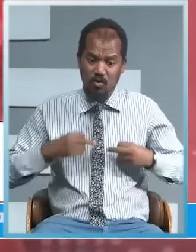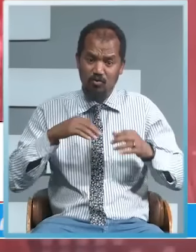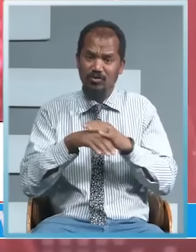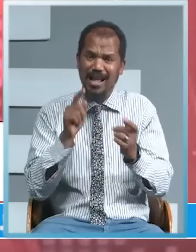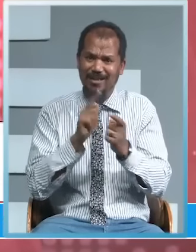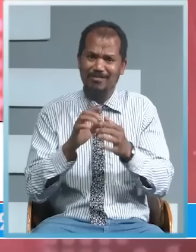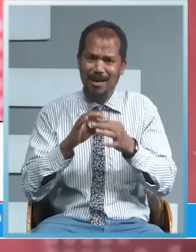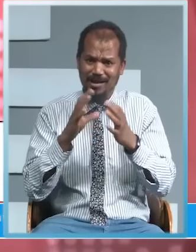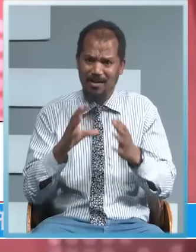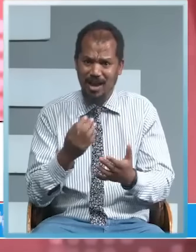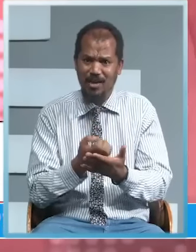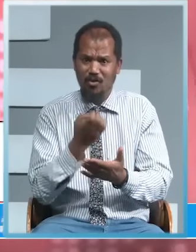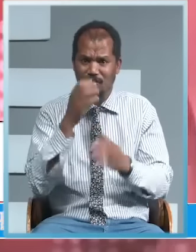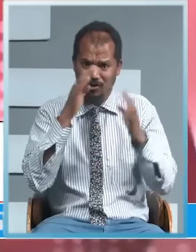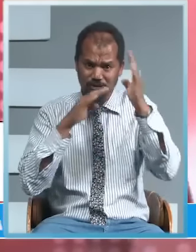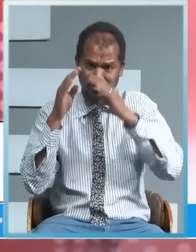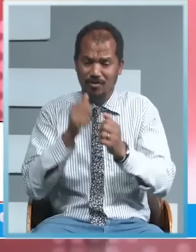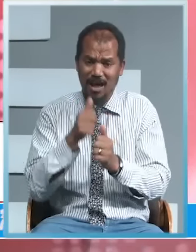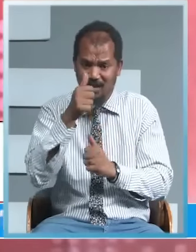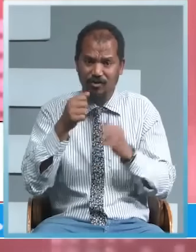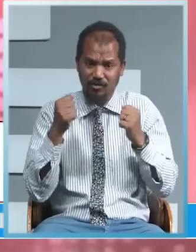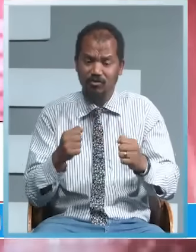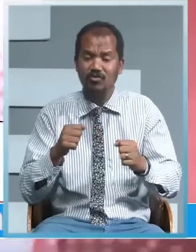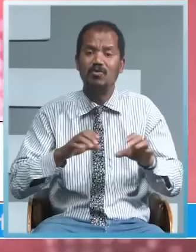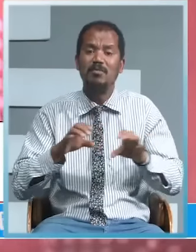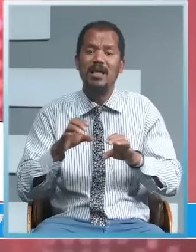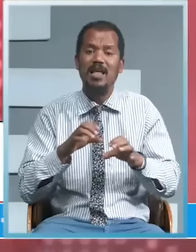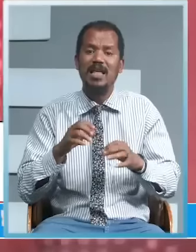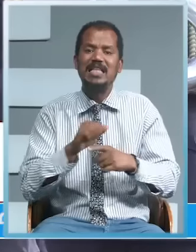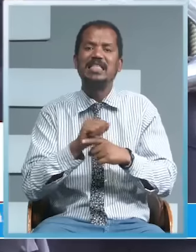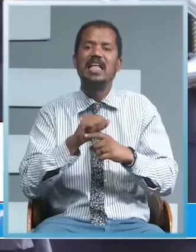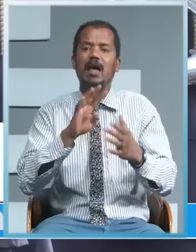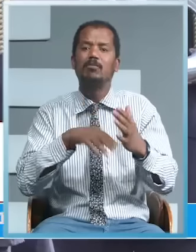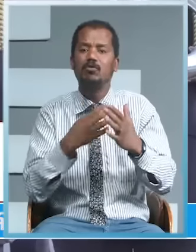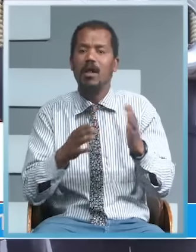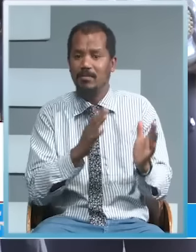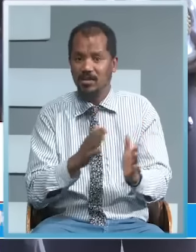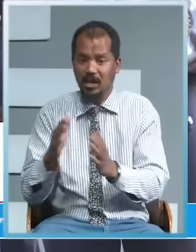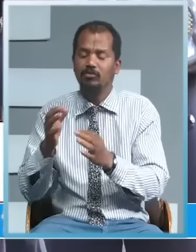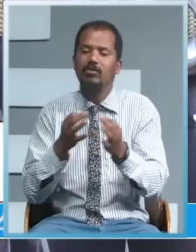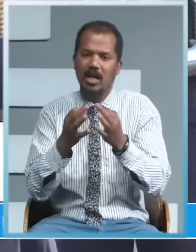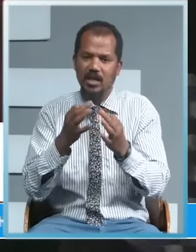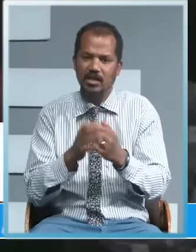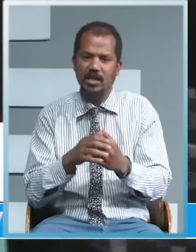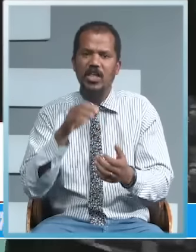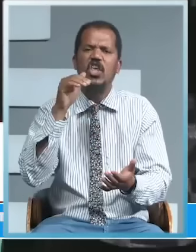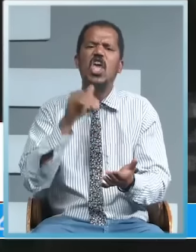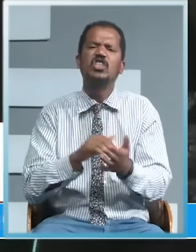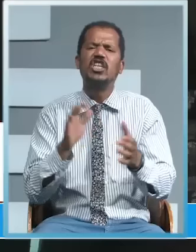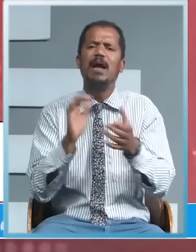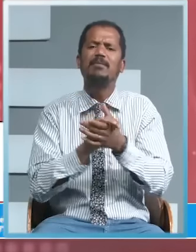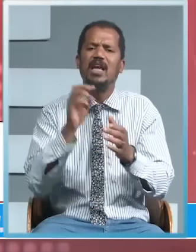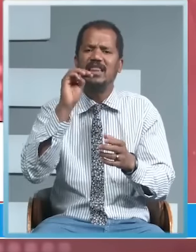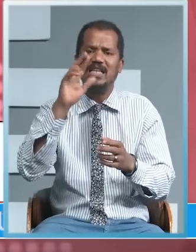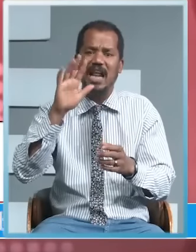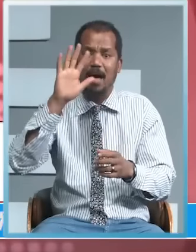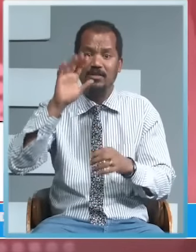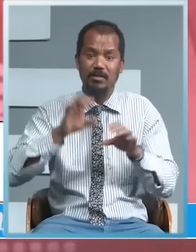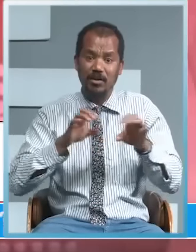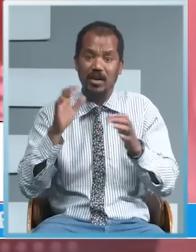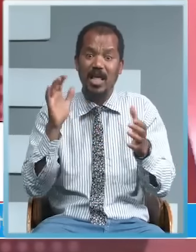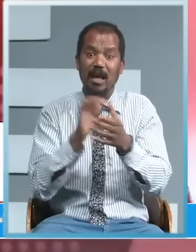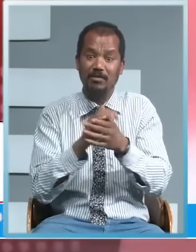የሚችሉ ማህበራዊና ኢኮኖሚያዊ ችግሮችን ማለፍ እንዲችሉ የሚያደርግ የስልጠና ፕሮግራም መዘጋጀቱ ተገለጸ። የሺ ጋብቻ ጥር 5 የሚካሄደውን